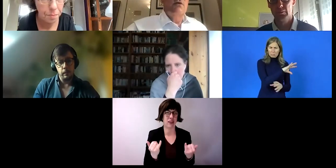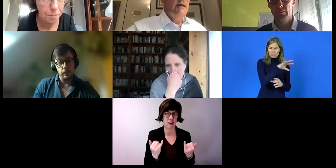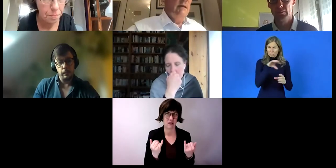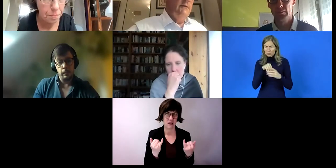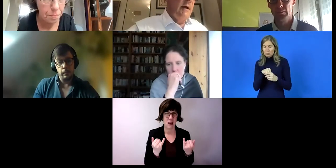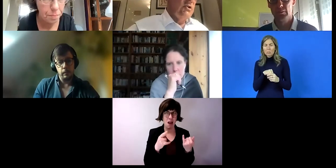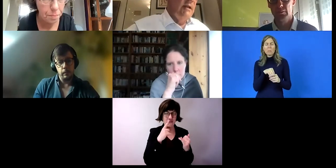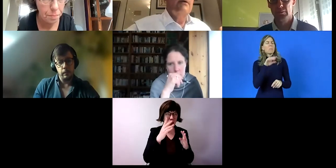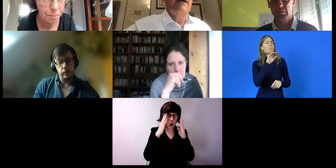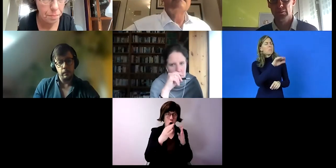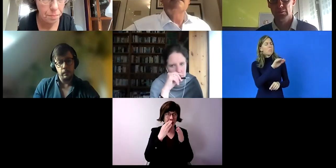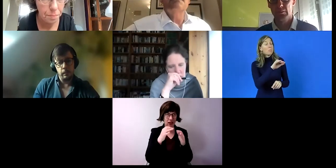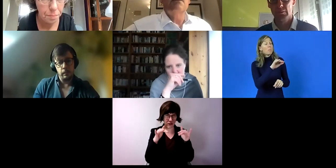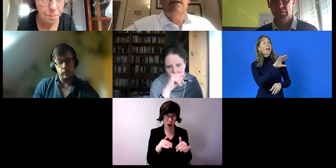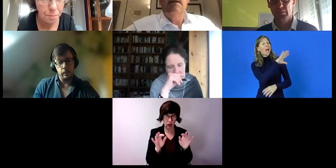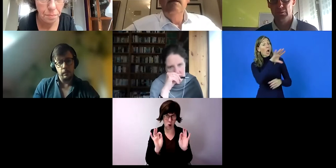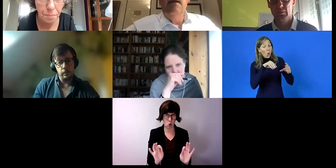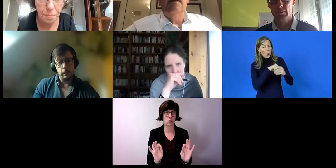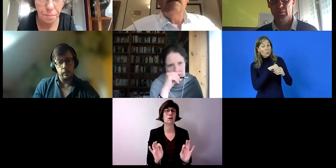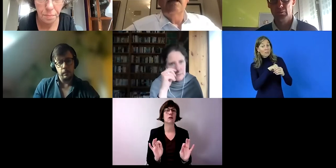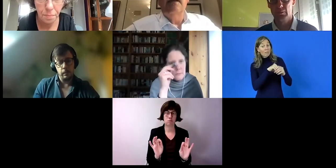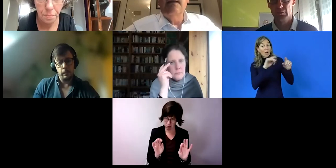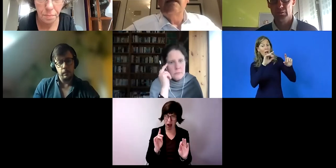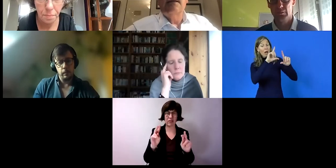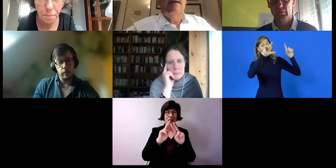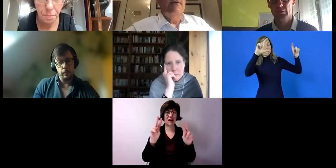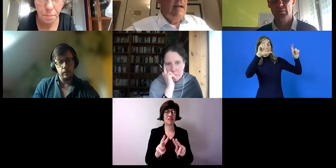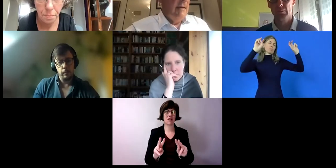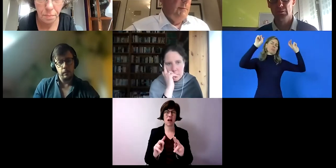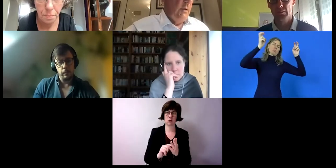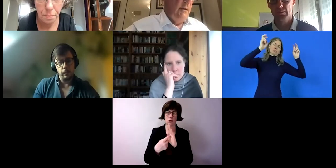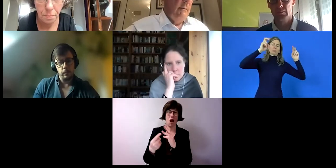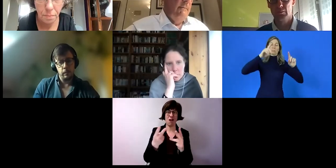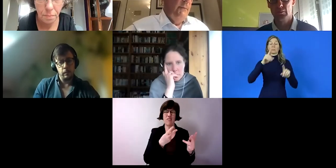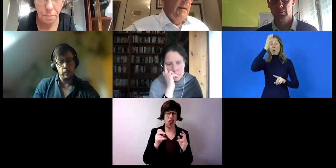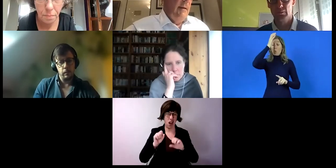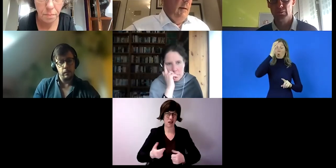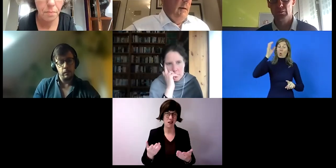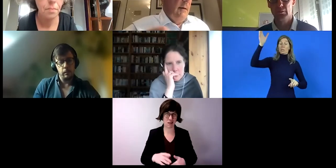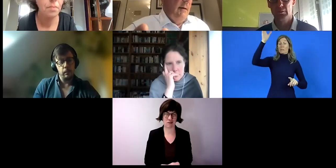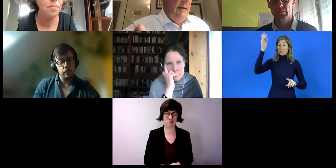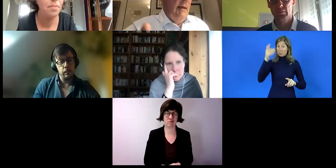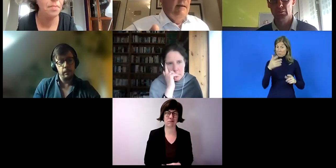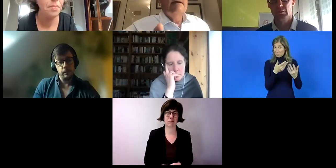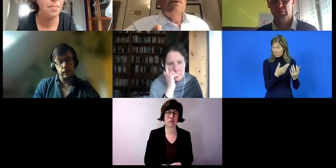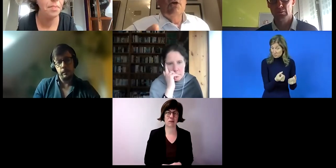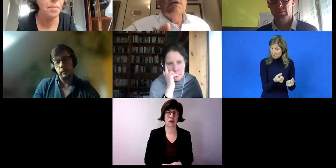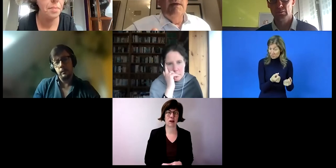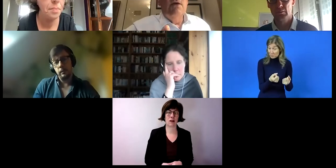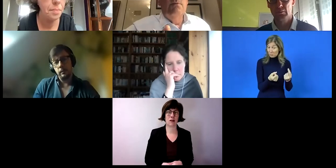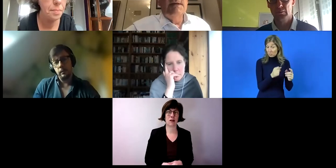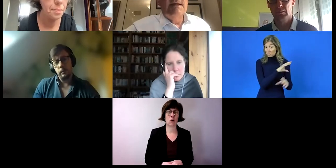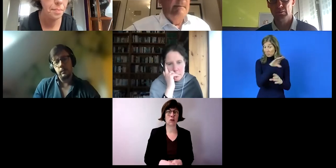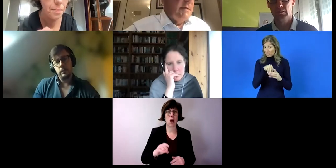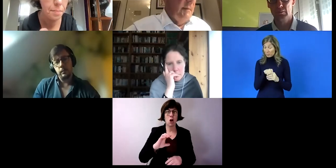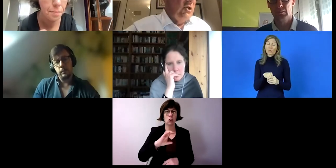man so eine konkrete Fragestellung hat, dann ist auch ein internationaler Vergleich möglich. in der Chance